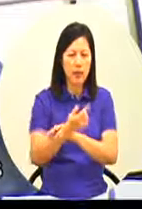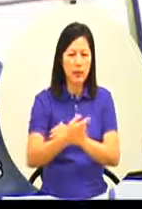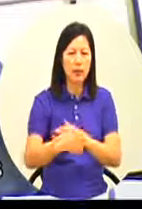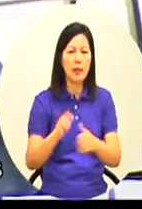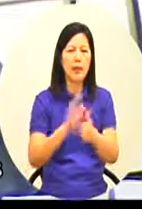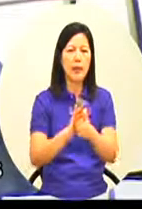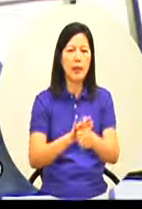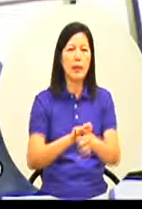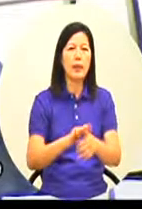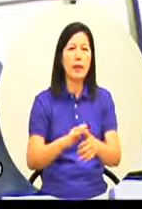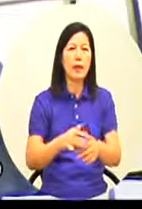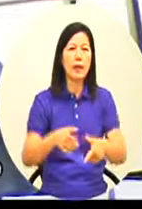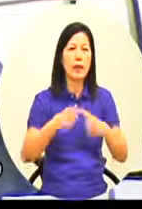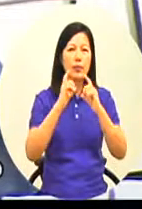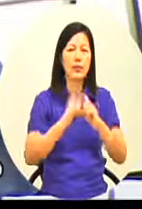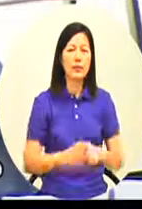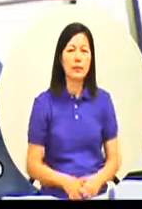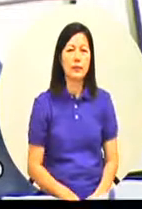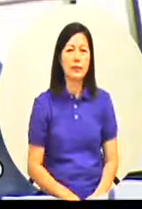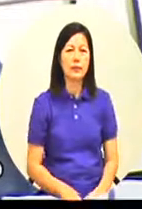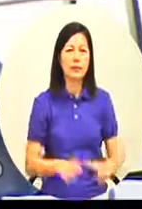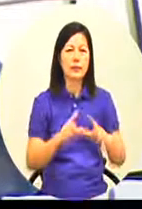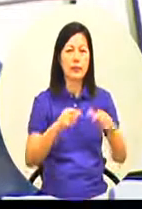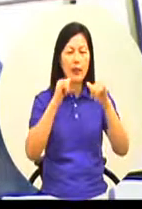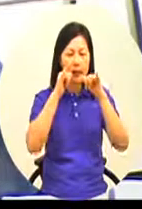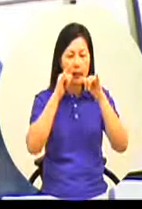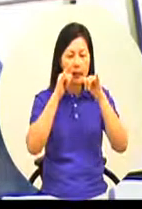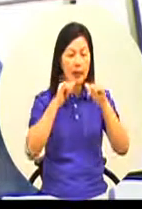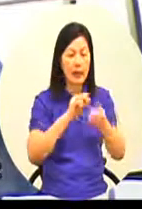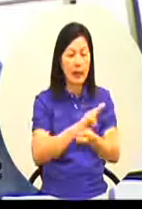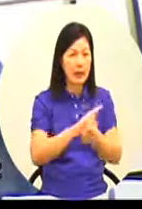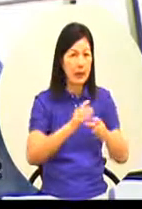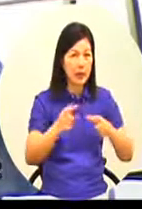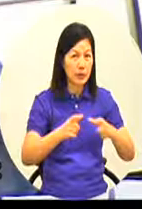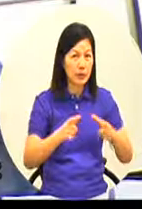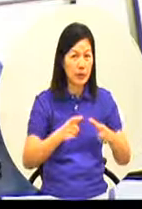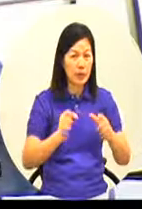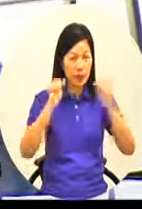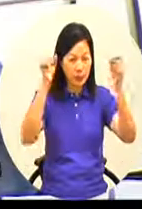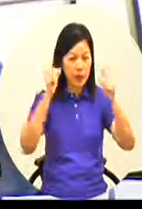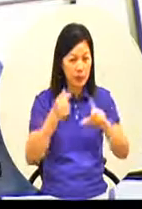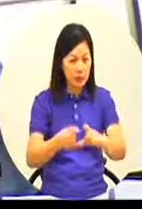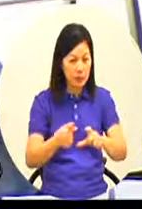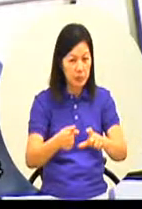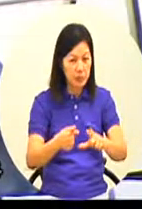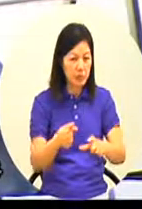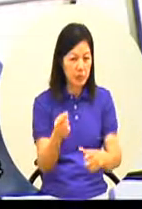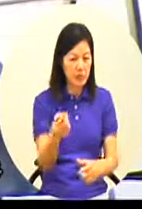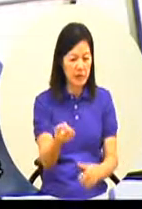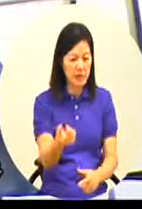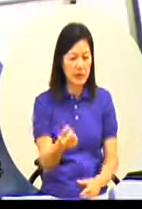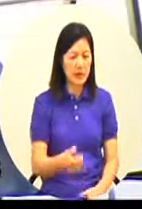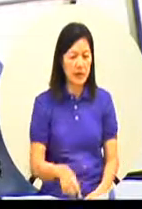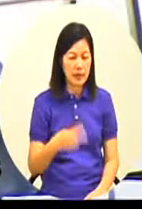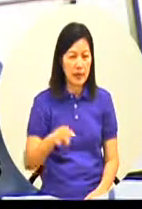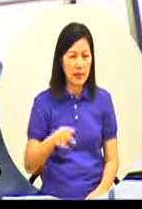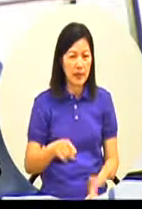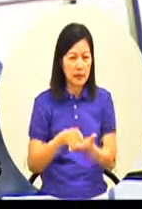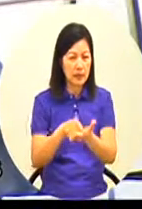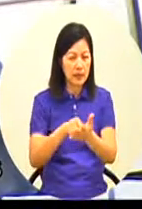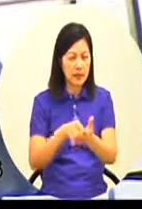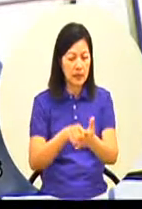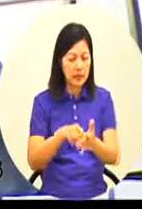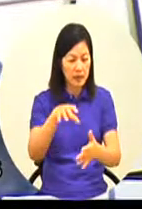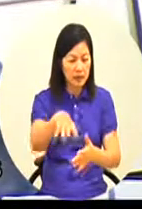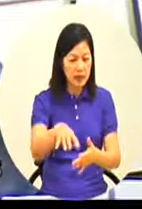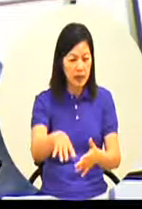道在我们大寮林园区我们的运动场所非常的少了，那我们在争取这个场地甚至一